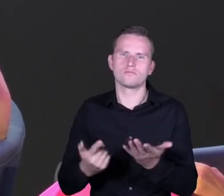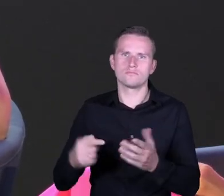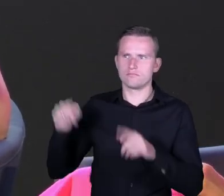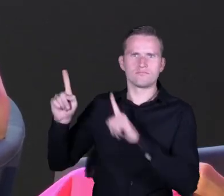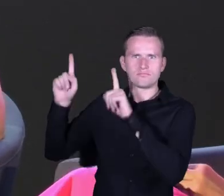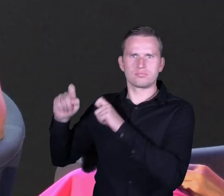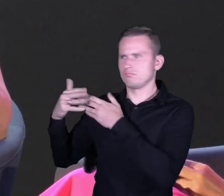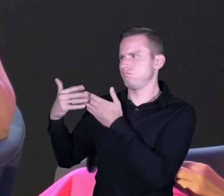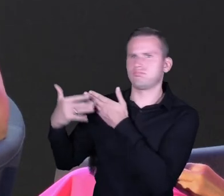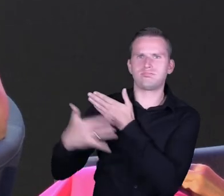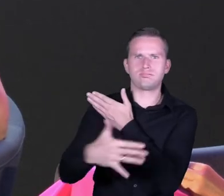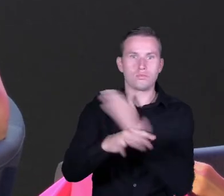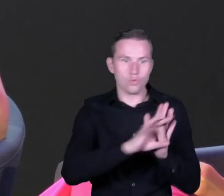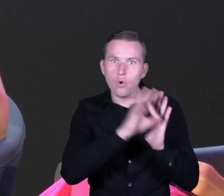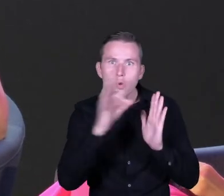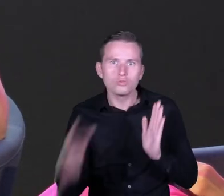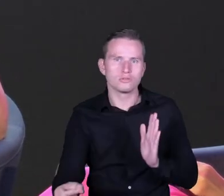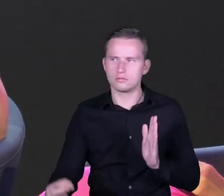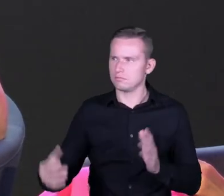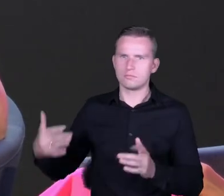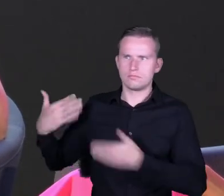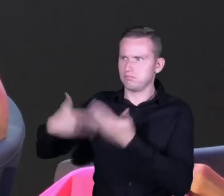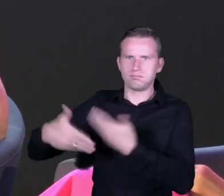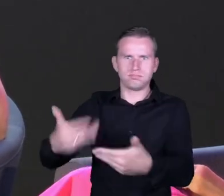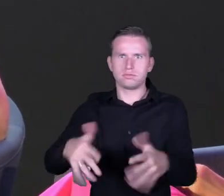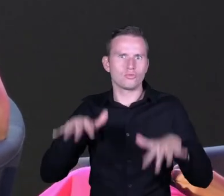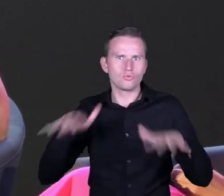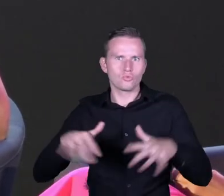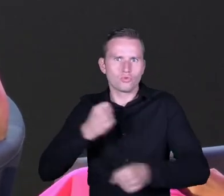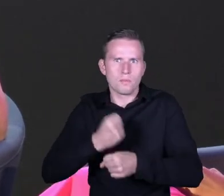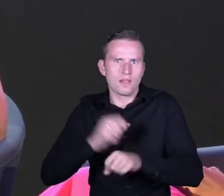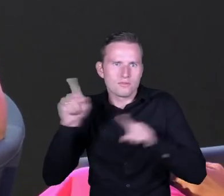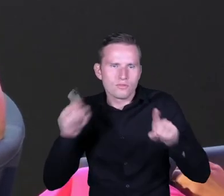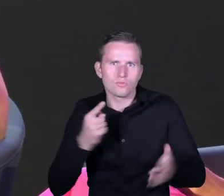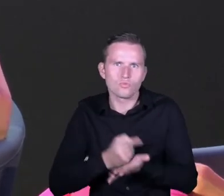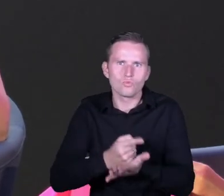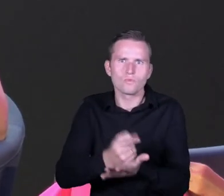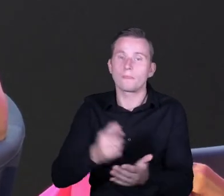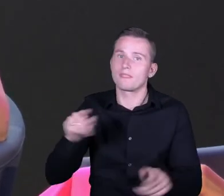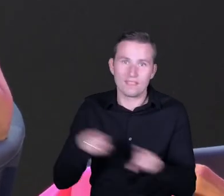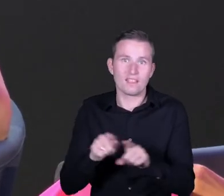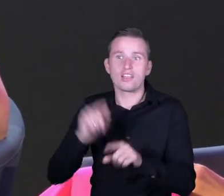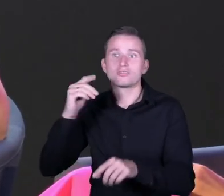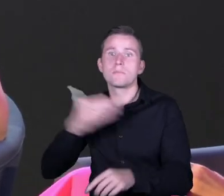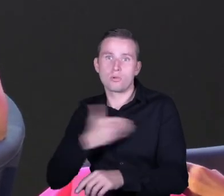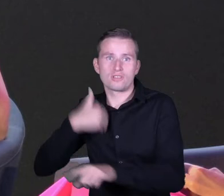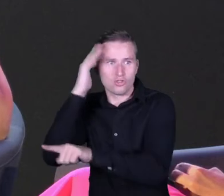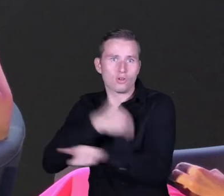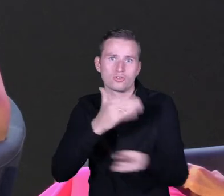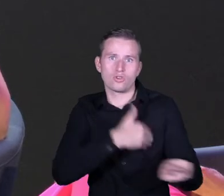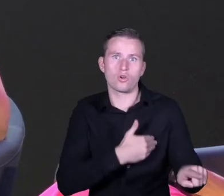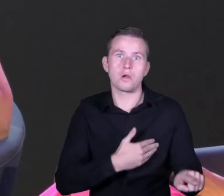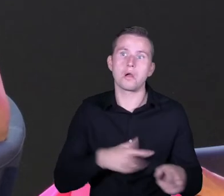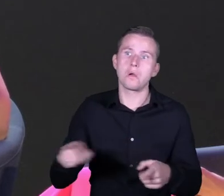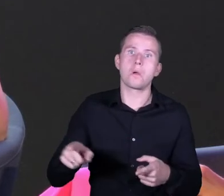tego miejsca. Oczywiście w tym projekcie, ale także po prostu w polskiej szkole. I wcześniej to nie tak, że tam się nie działy fajne rzeczy. Działy się, ale myśmy nawet nie